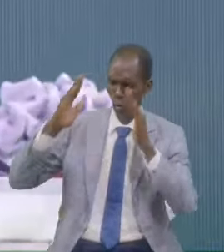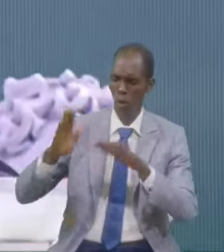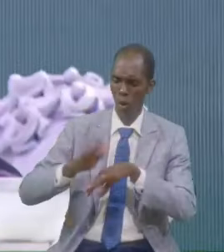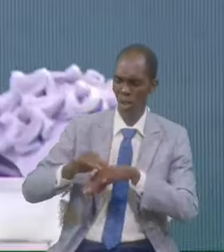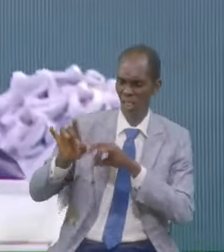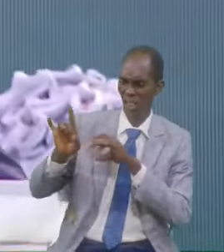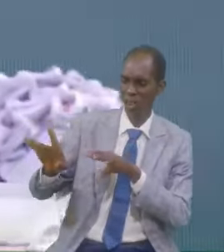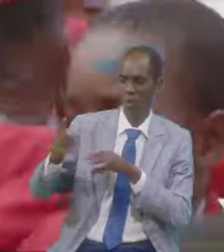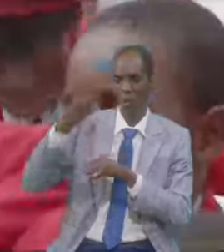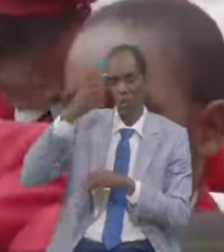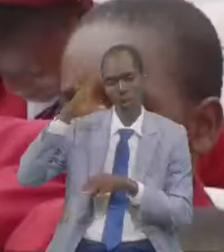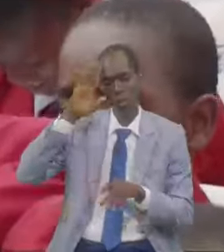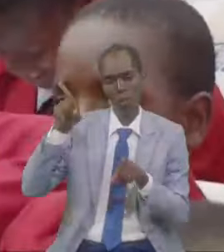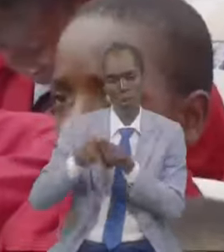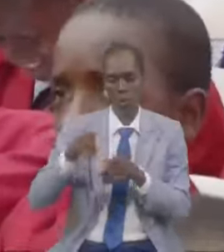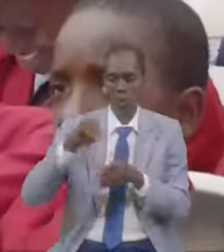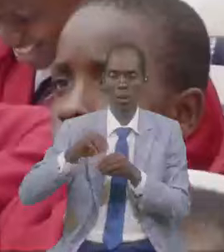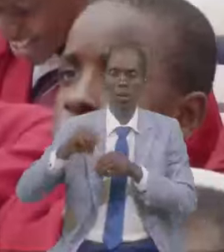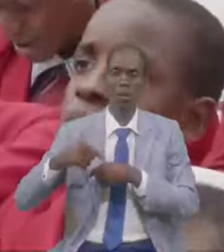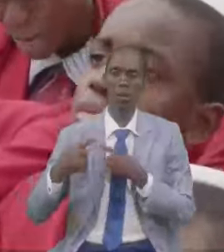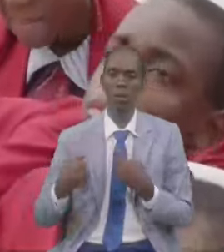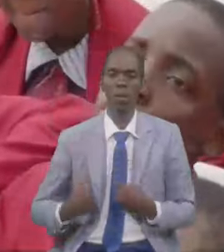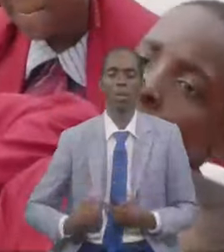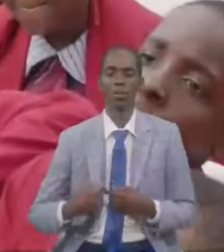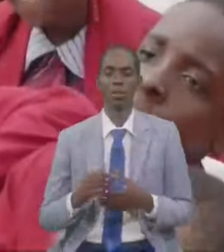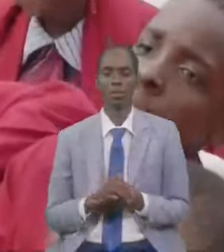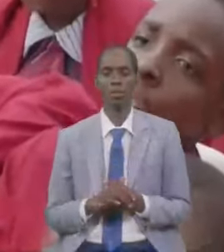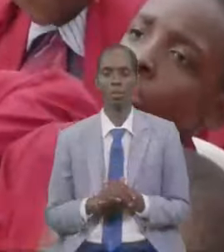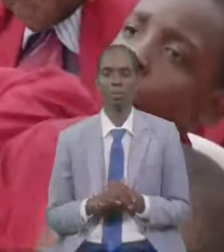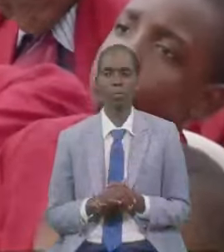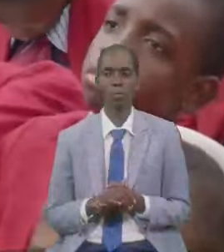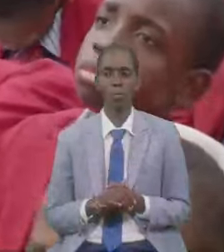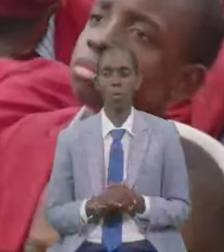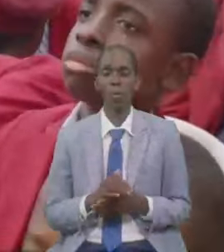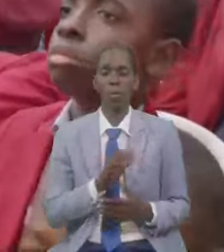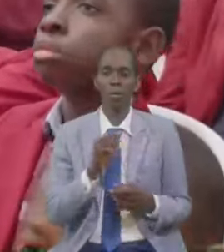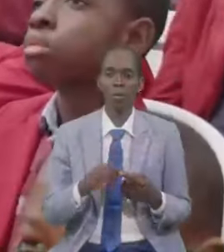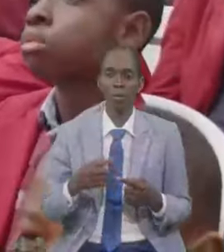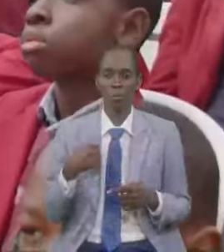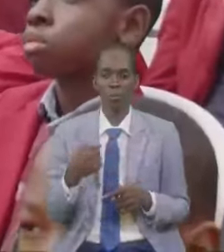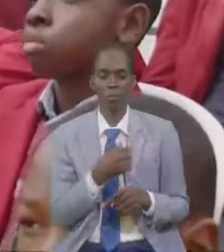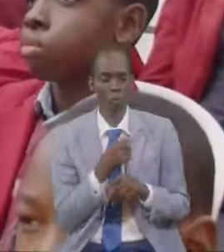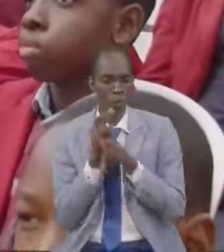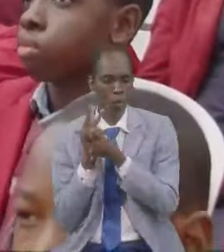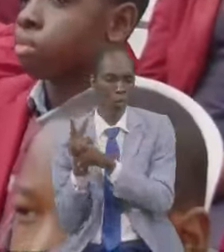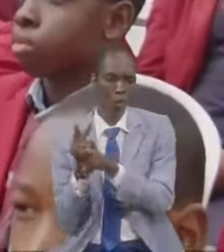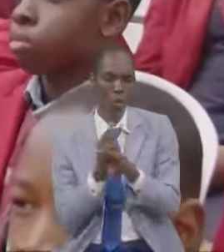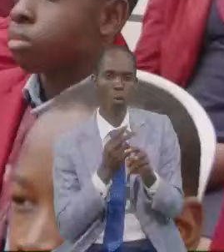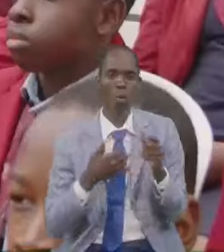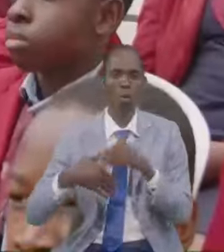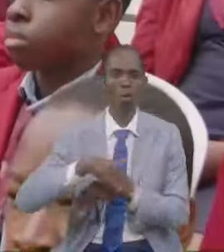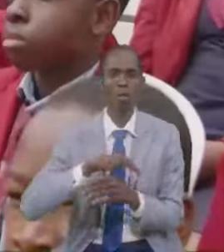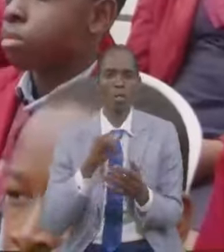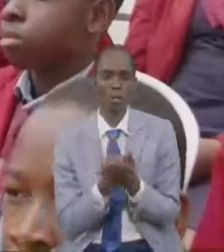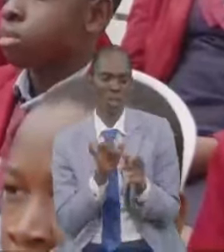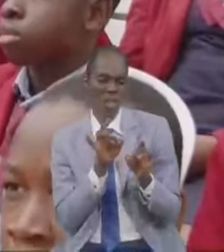జీవిత కాలం హృదయాల్లో ద్వేషాన్ని పెంపొందింప చేసుకుంటున్నాడు. Watch over those hateful propensities in life. అటువంటి